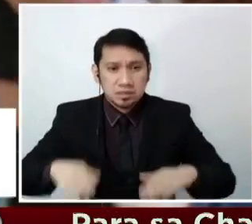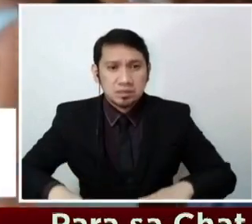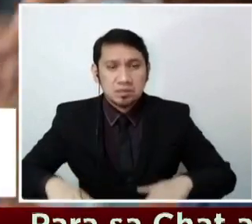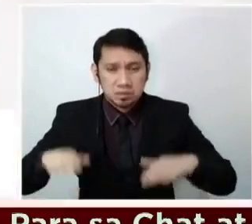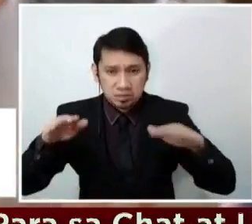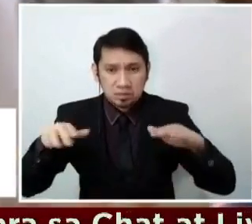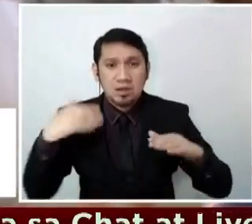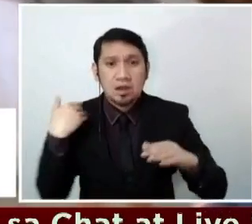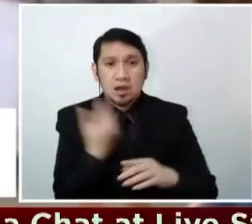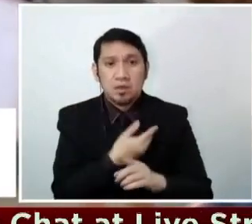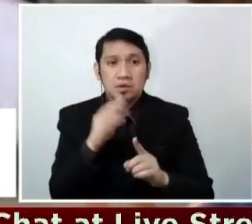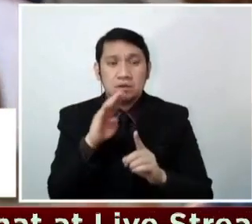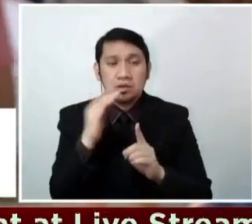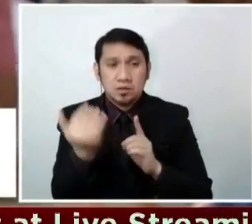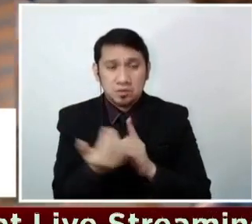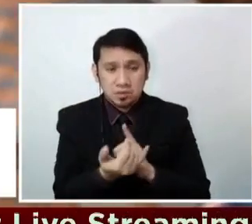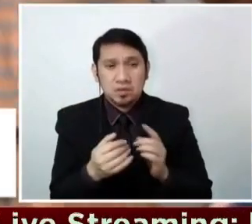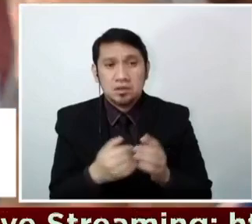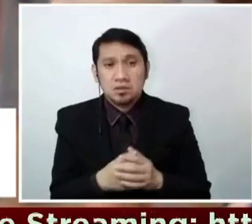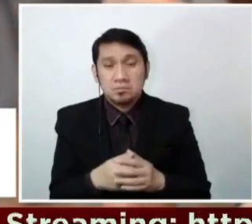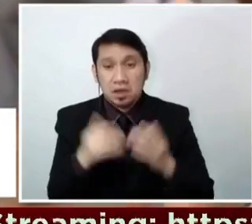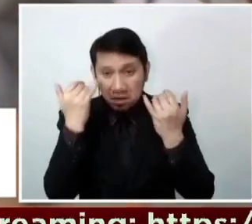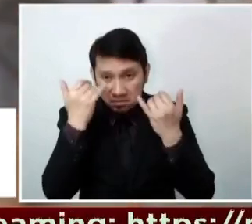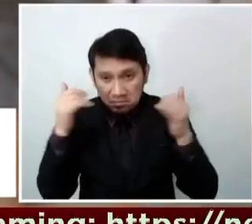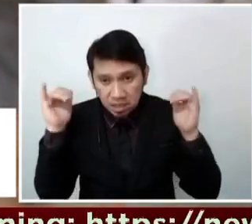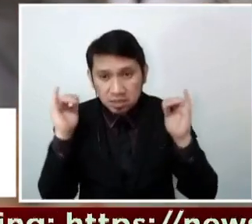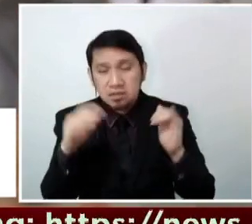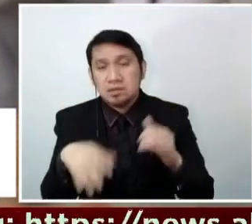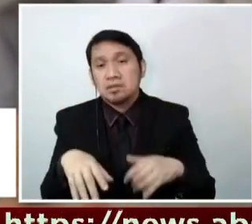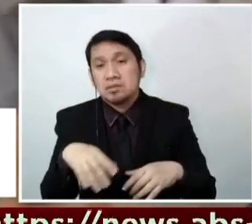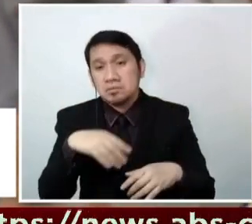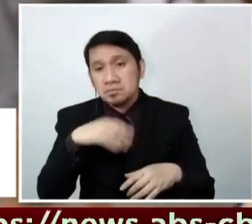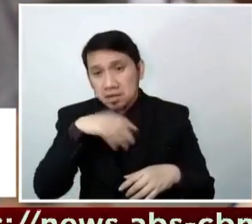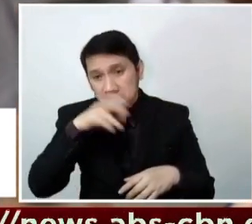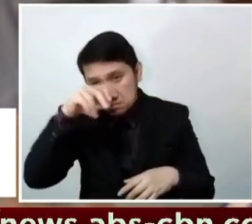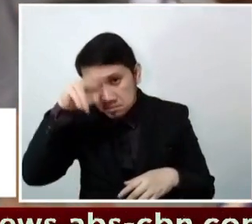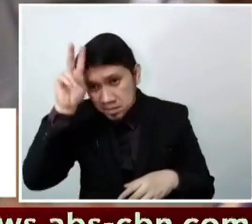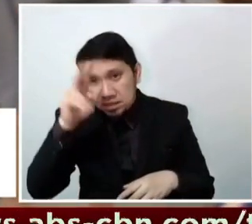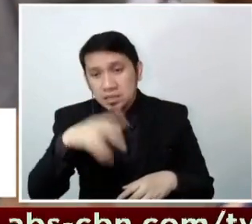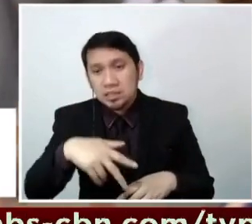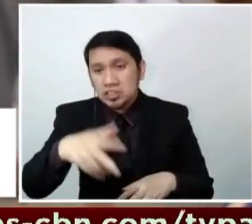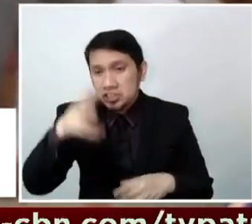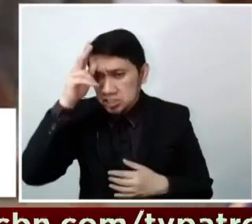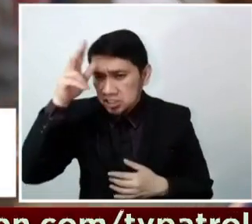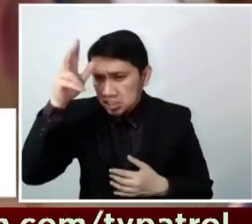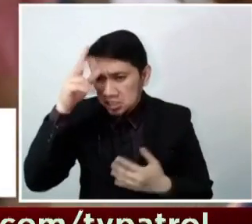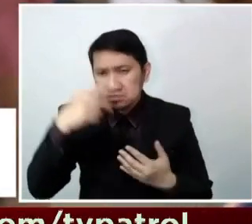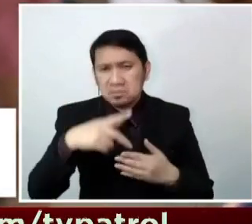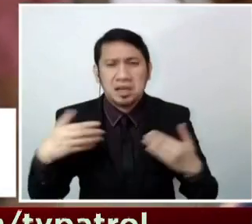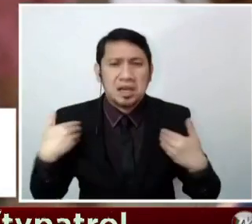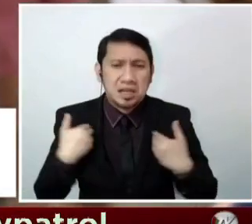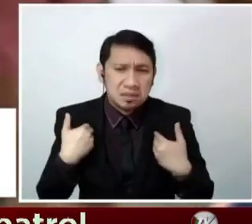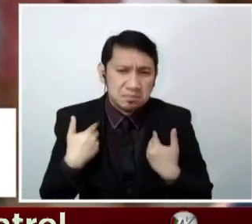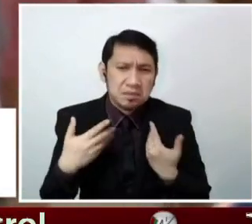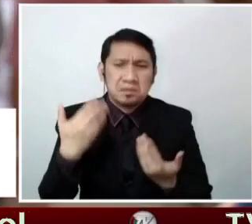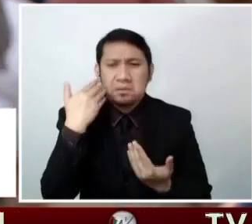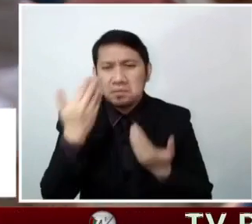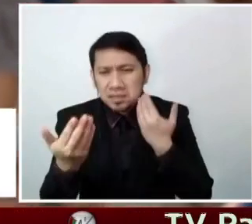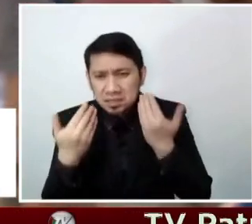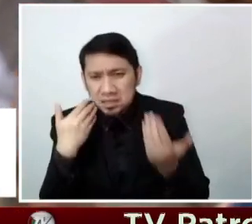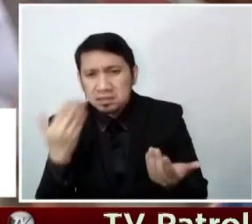aming barangay. Baboy, baka, kambing, manok, halos na lahat.